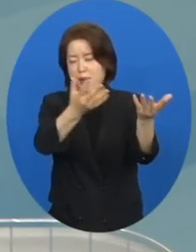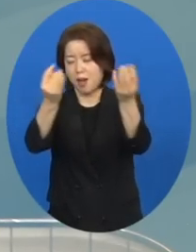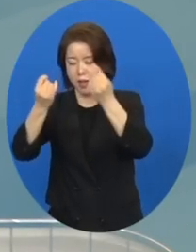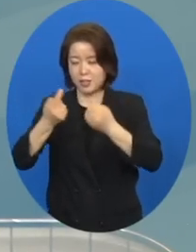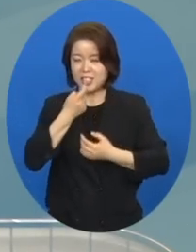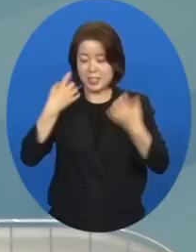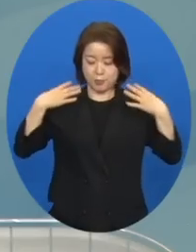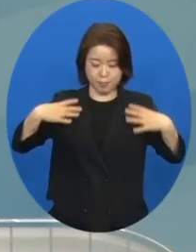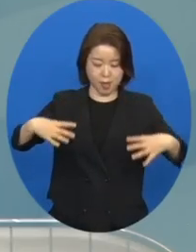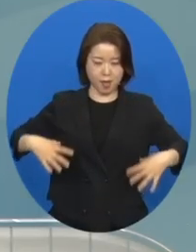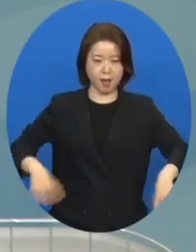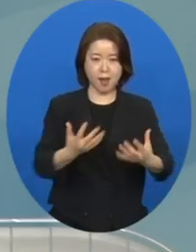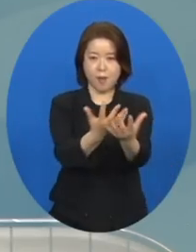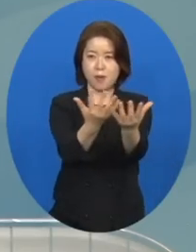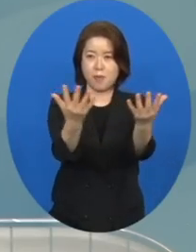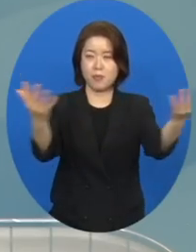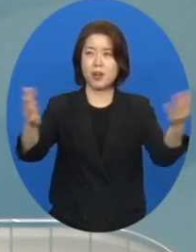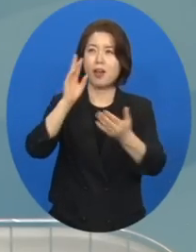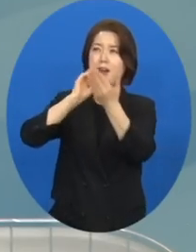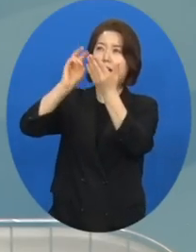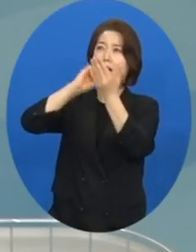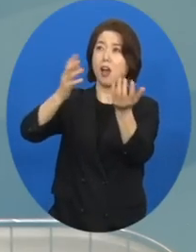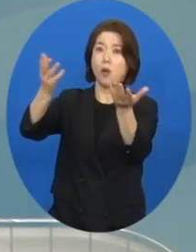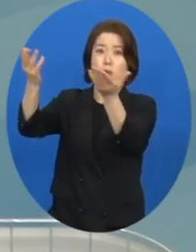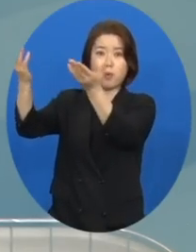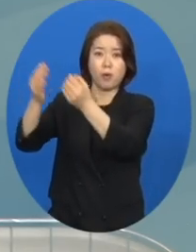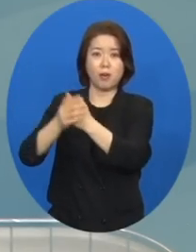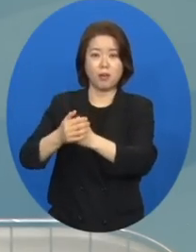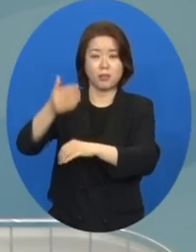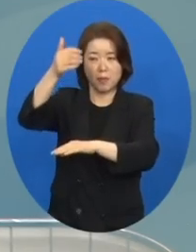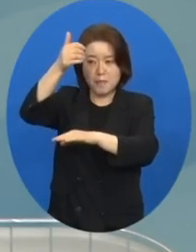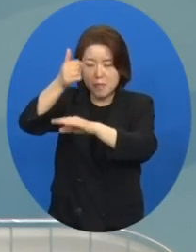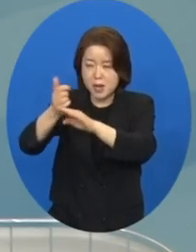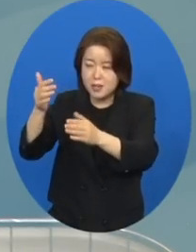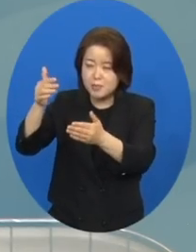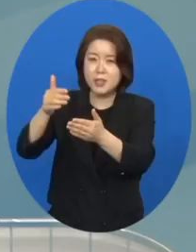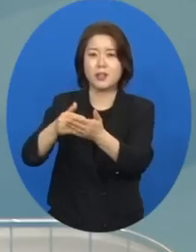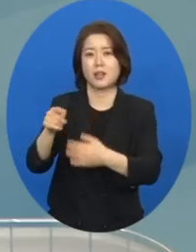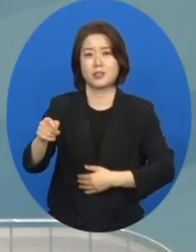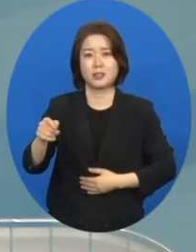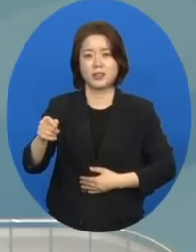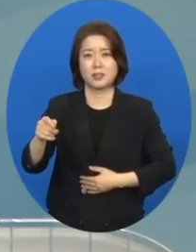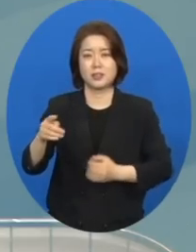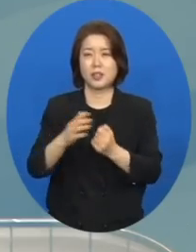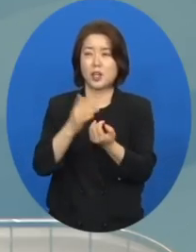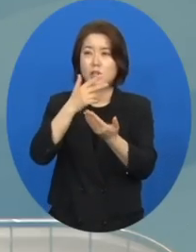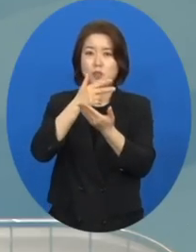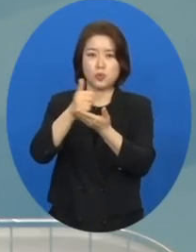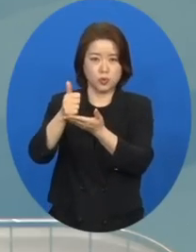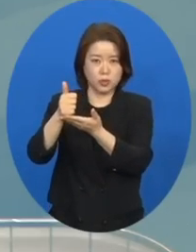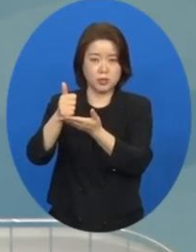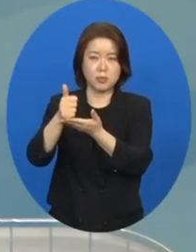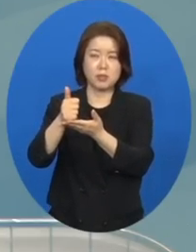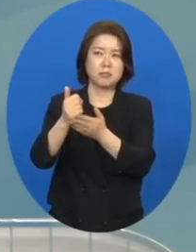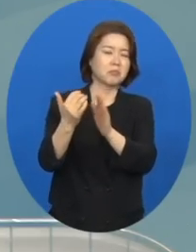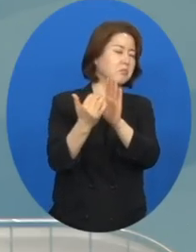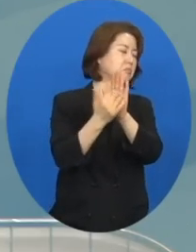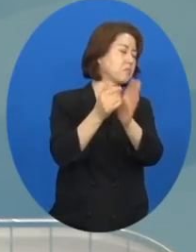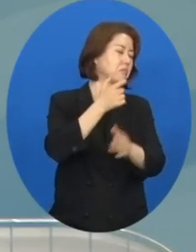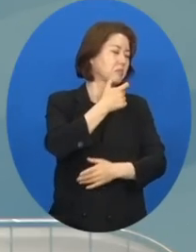무리들이 찬양을 해요 근데 그 마지막 까지도 끝까지 주님을 부인하는